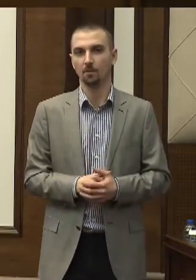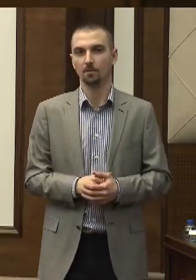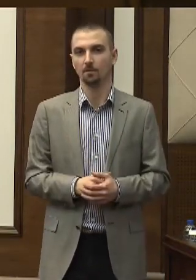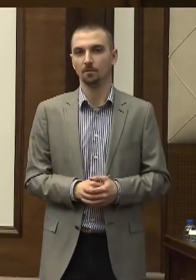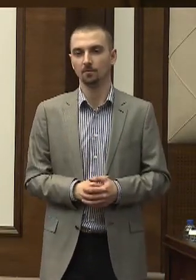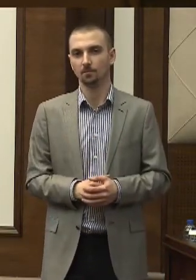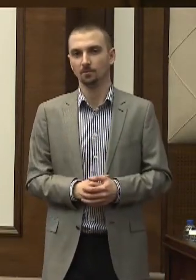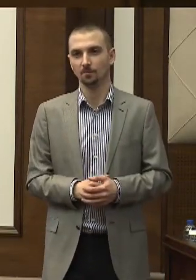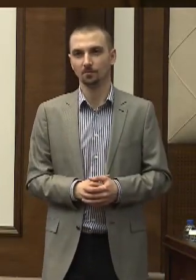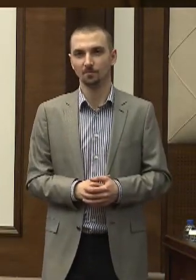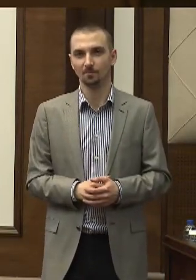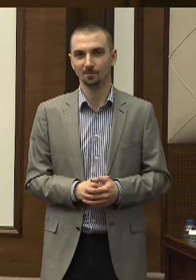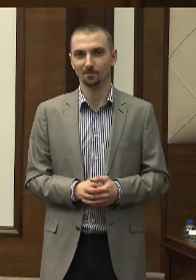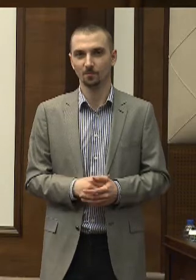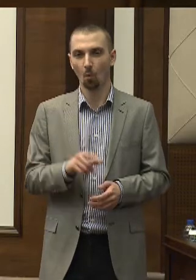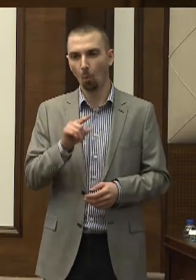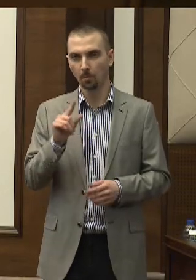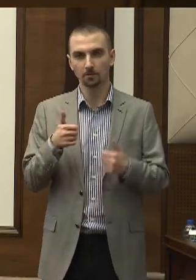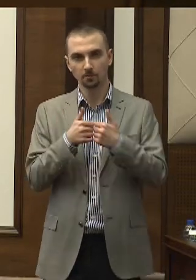oyuncu halimiz yok ama 11 tane takım yendik ya.